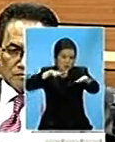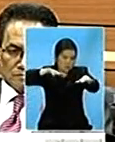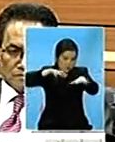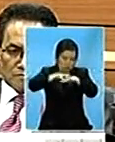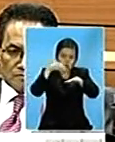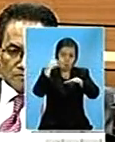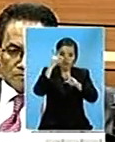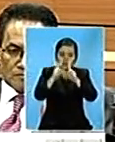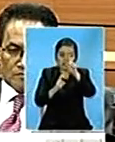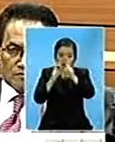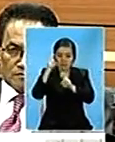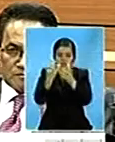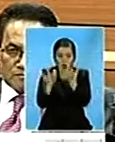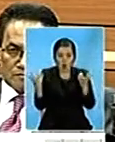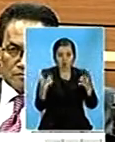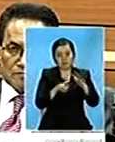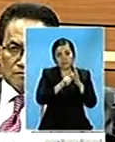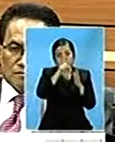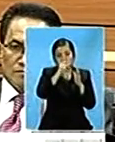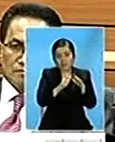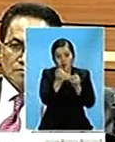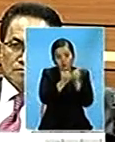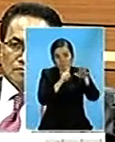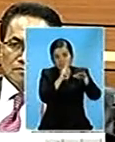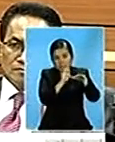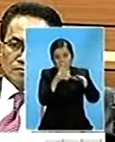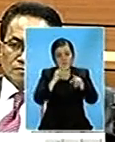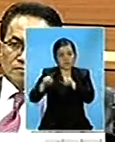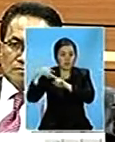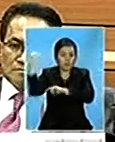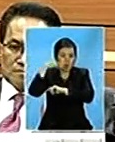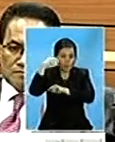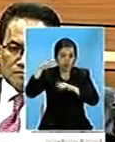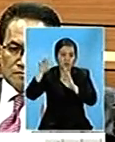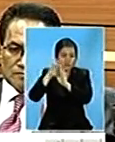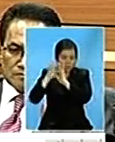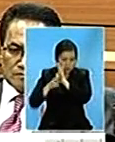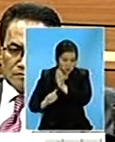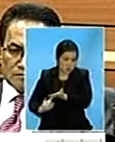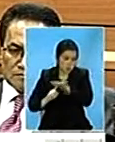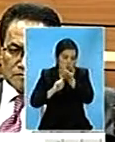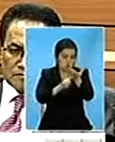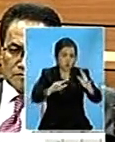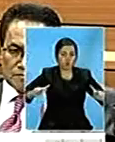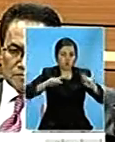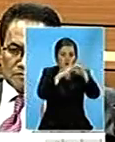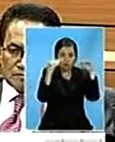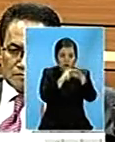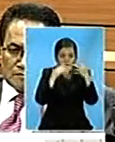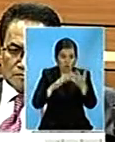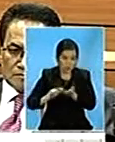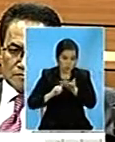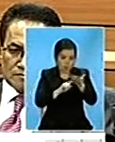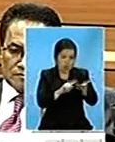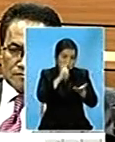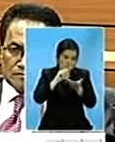องเสียชีวิตและทรัพย์สินอยู่เป็นประจำรายละเอียดนั้นได้ส่งที่กระทรวงคมนาคมถึง3ครั้งแล้วนะครับ